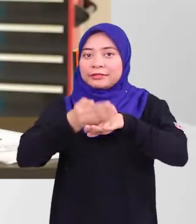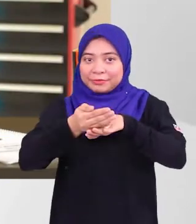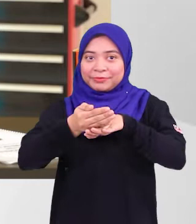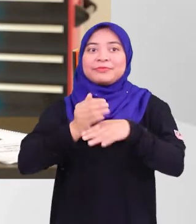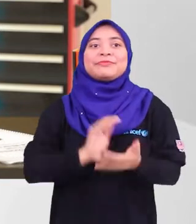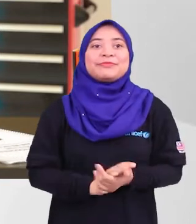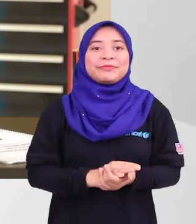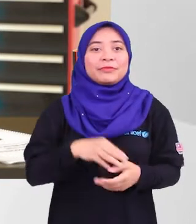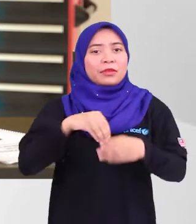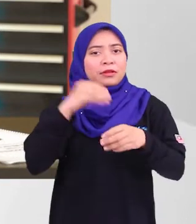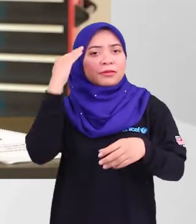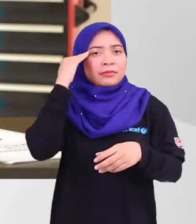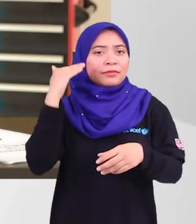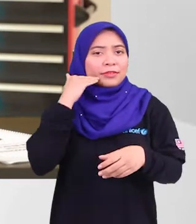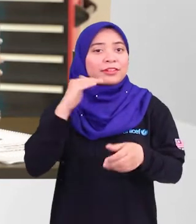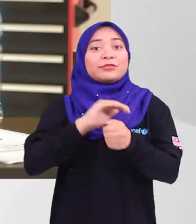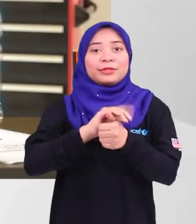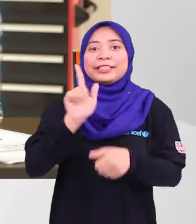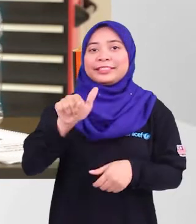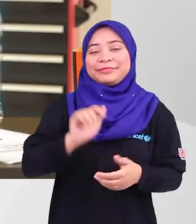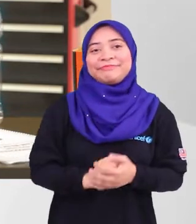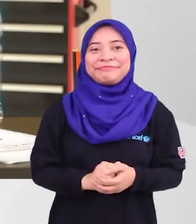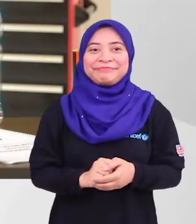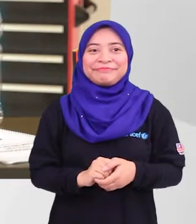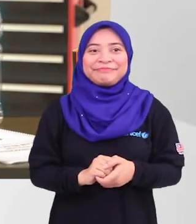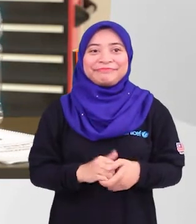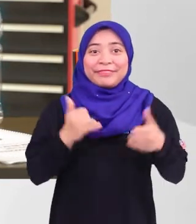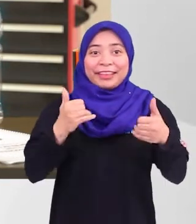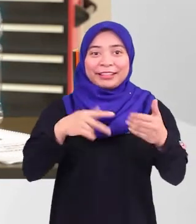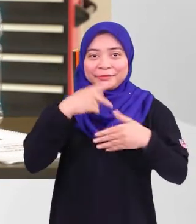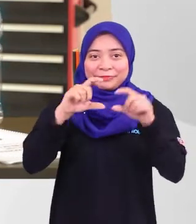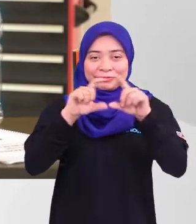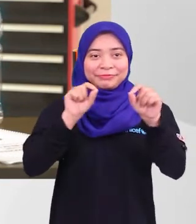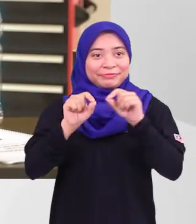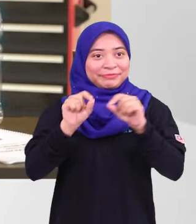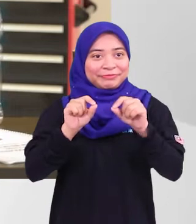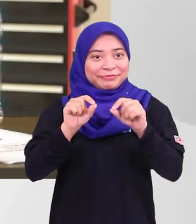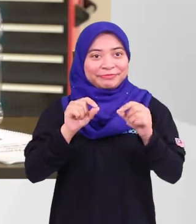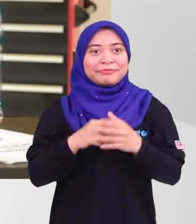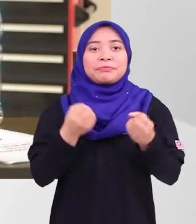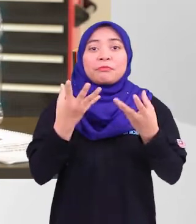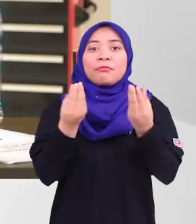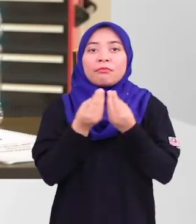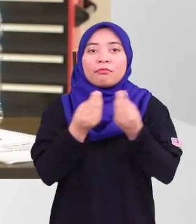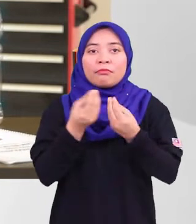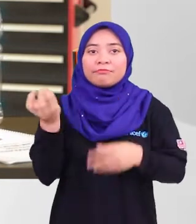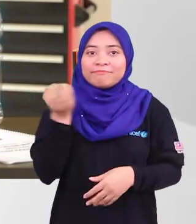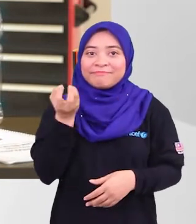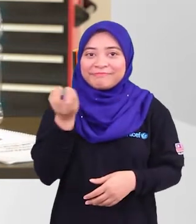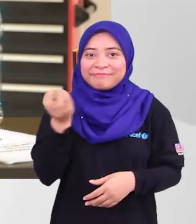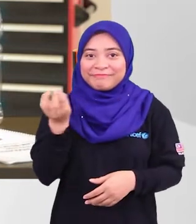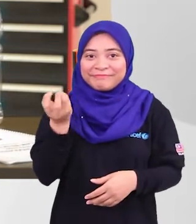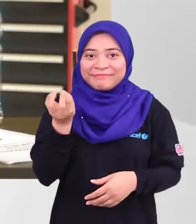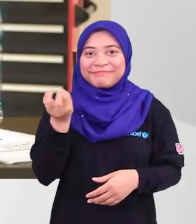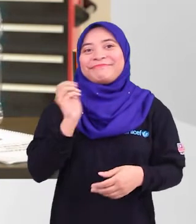sebagai cengkerang kura-kura. Sediakan ruang untuk keluarkan kepala kura-kura nanti. Kali ini, kita nak programkan microbit untuk paparkan bilangan